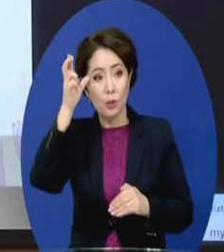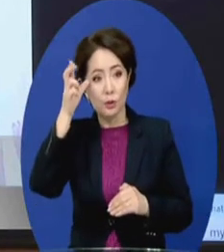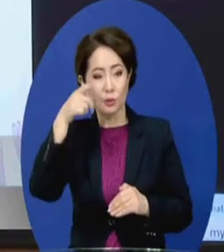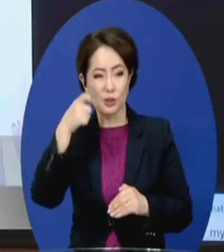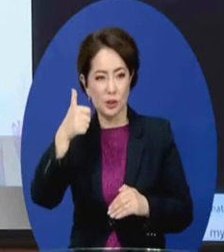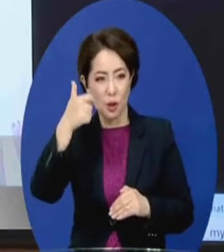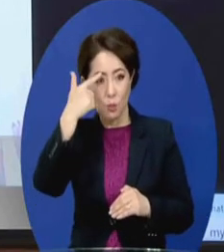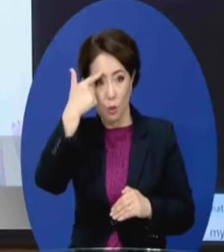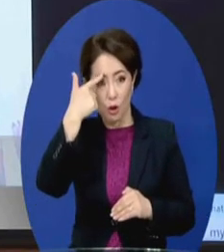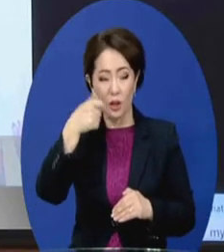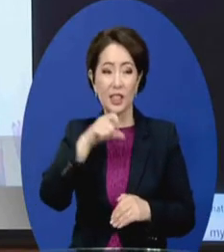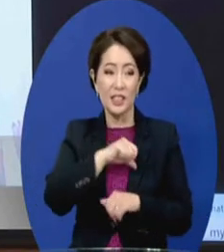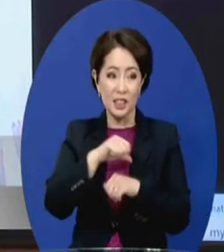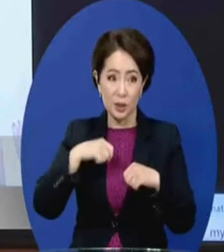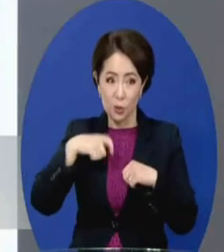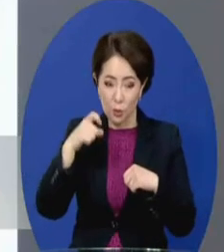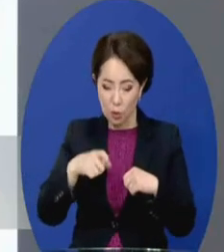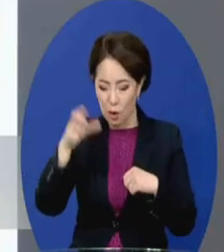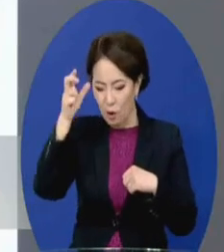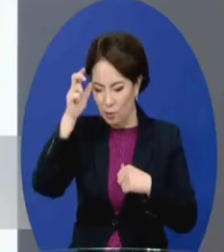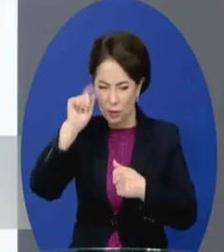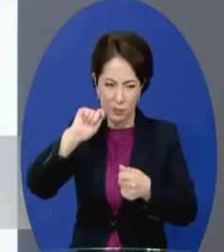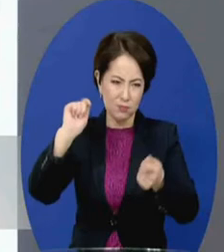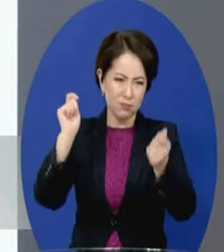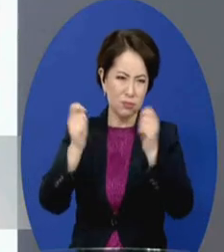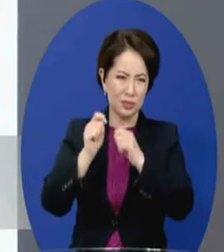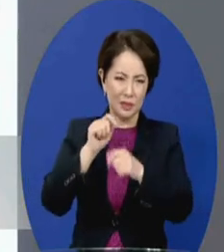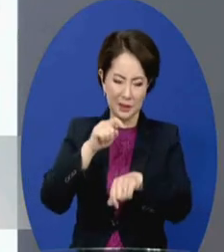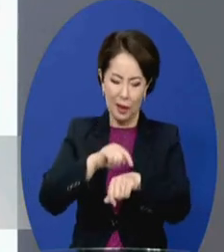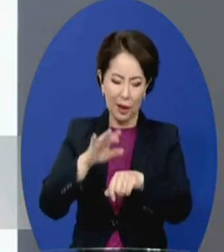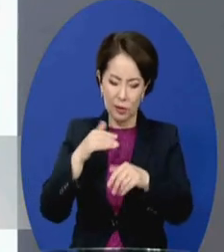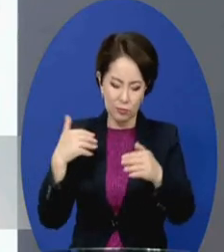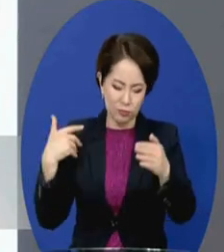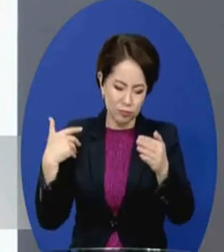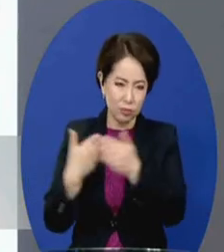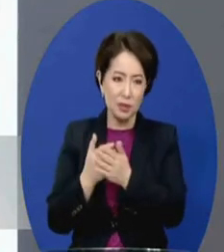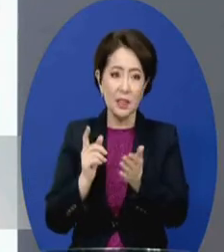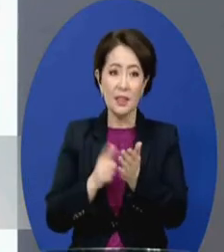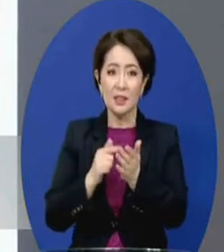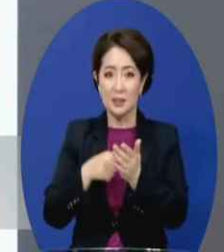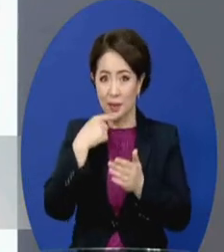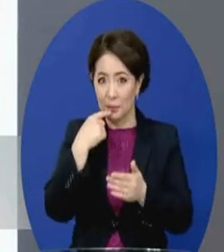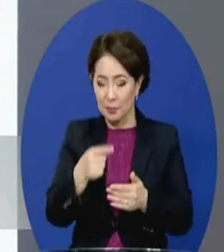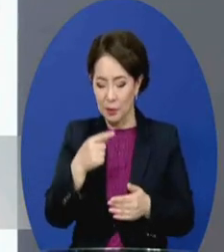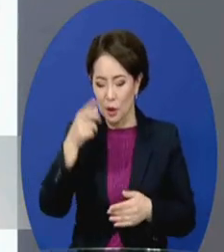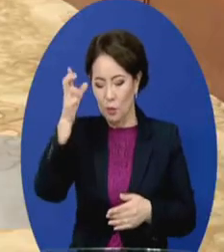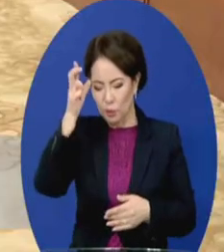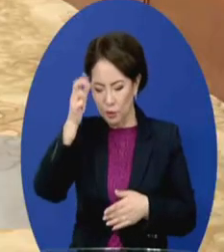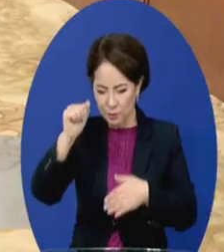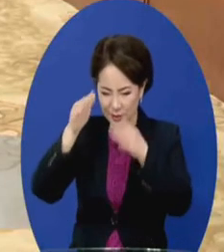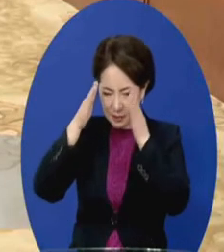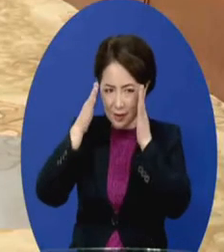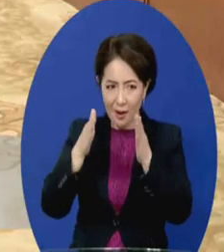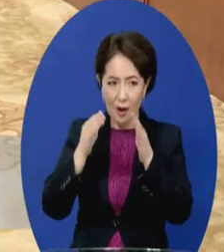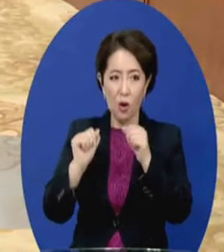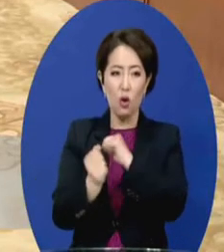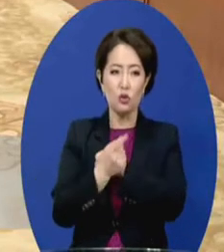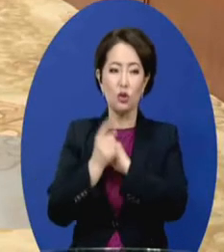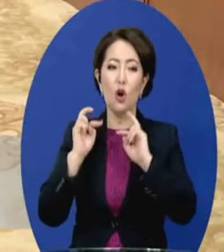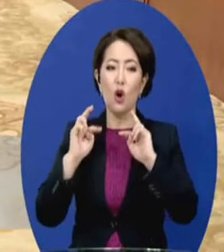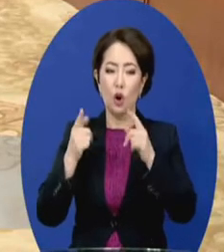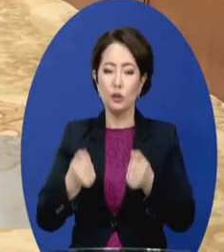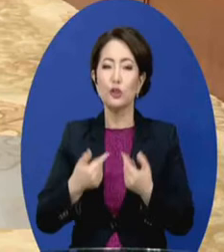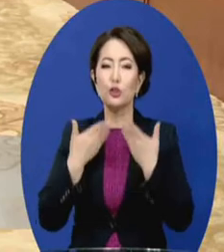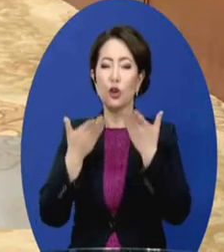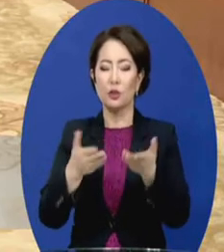Тиймээс боловсролын реформыг цагаалтгүй хийх нийгмийн шаардлага үүсэж байгаа юм. Тиймээс энэ удаагийн парламент боловсролын тал дээр онцгой өөрчлөлт гаргана